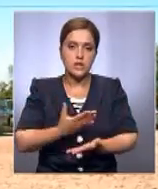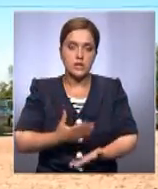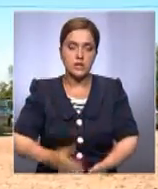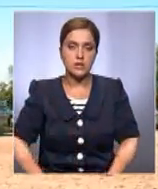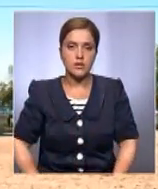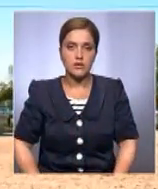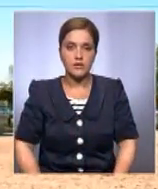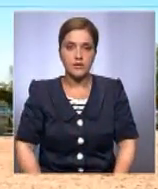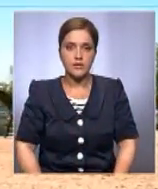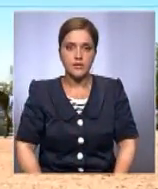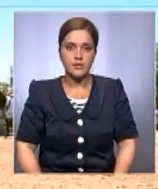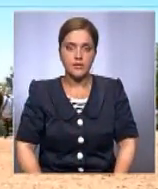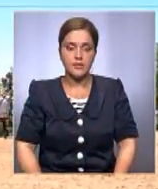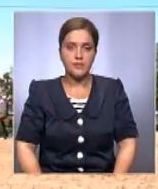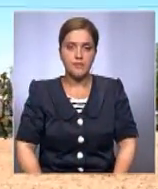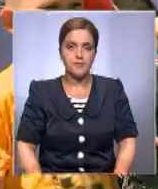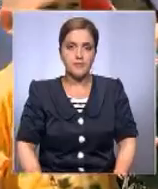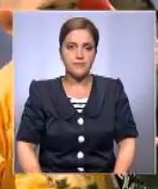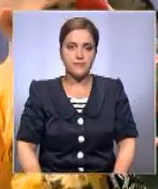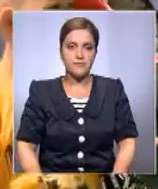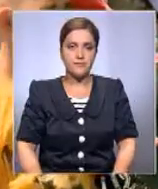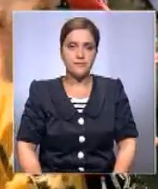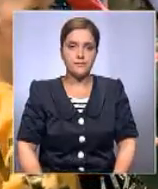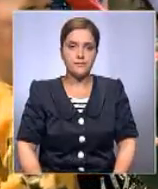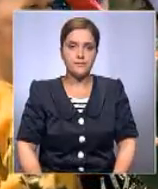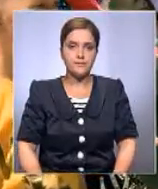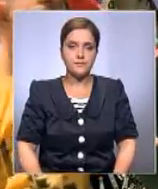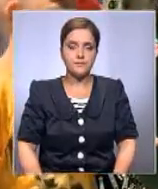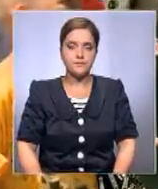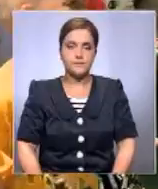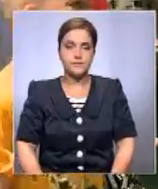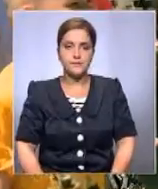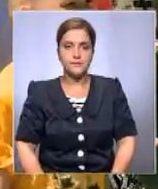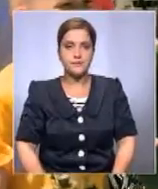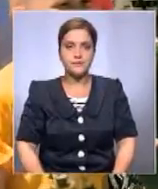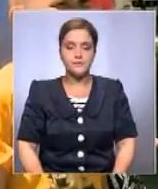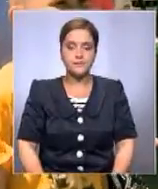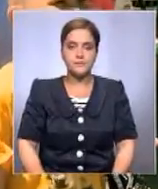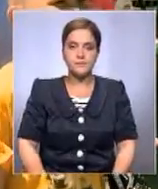Тажибаева, Руслан Бахтпекулы, Тимур Сиилхан, Рауан Байкенже, 24 КИЗ, Тарас.